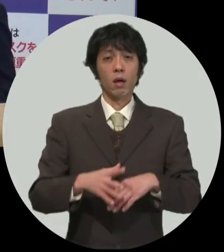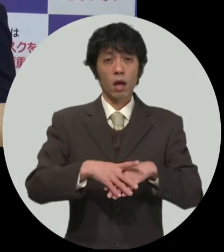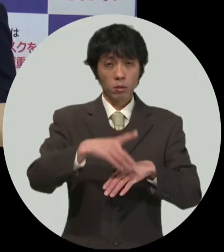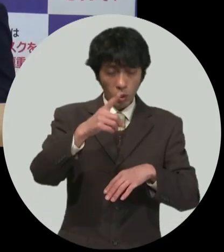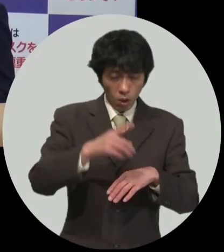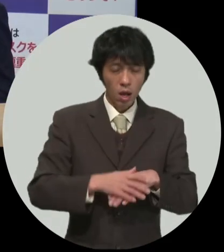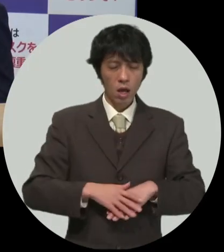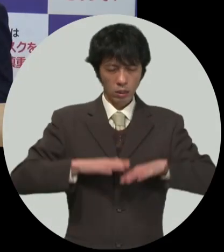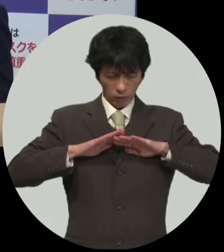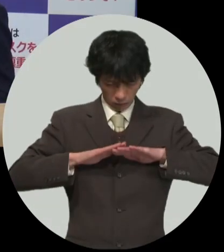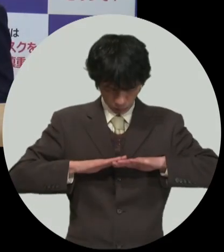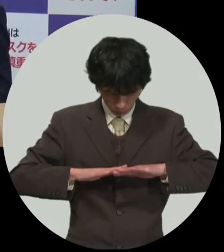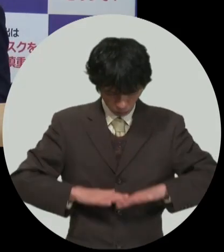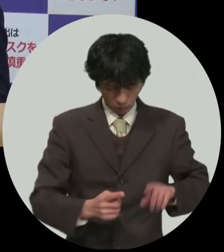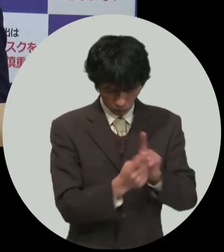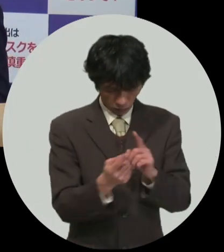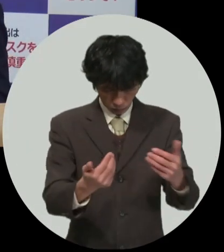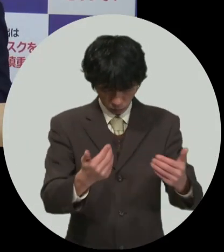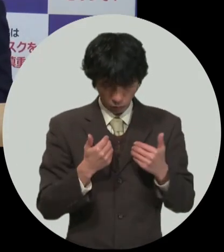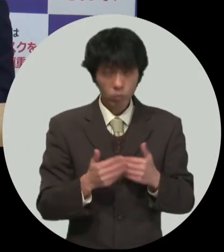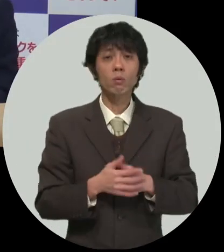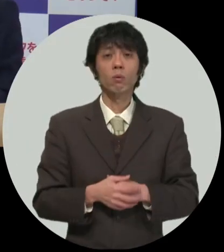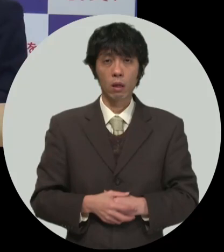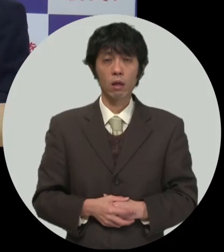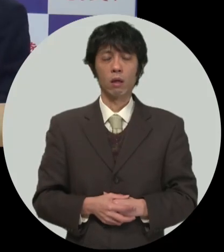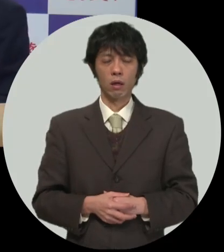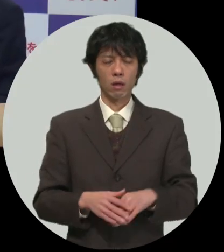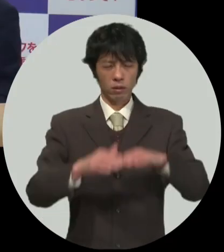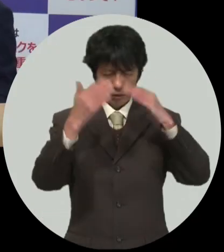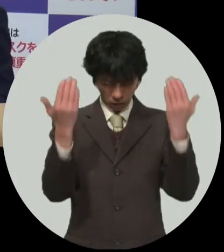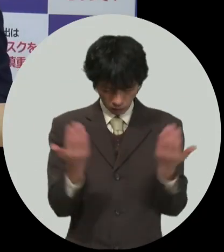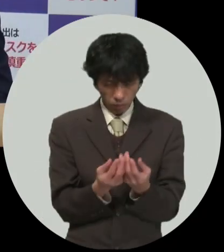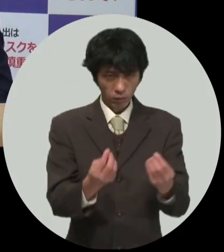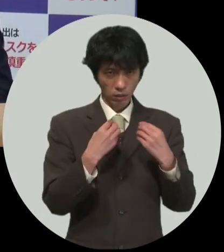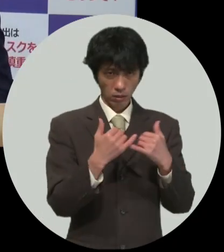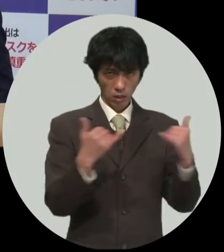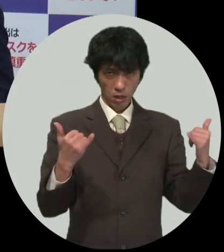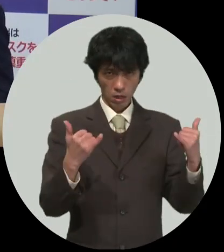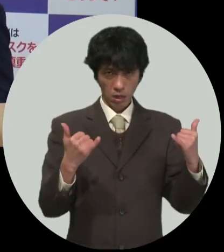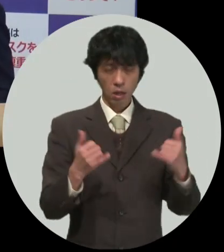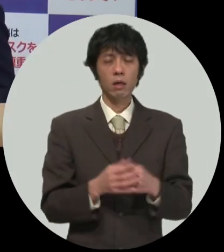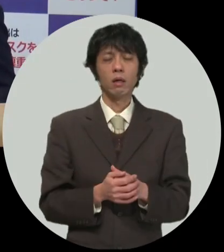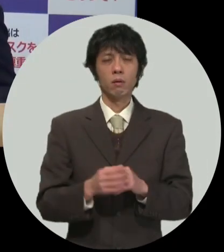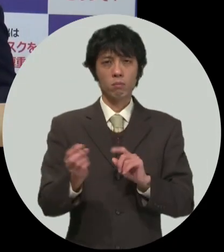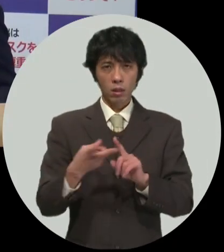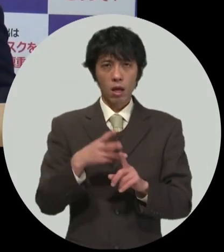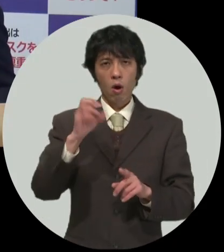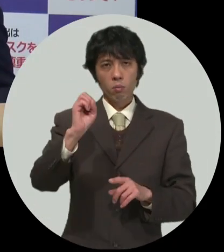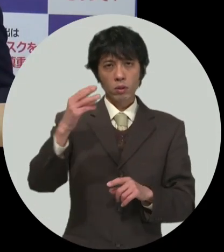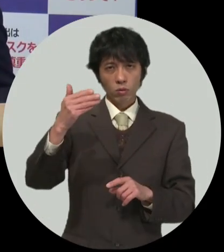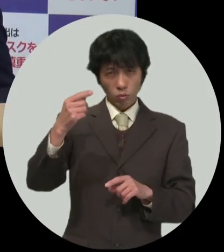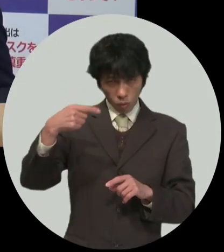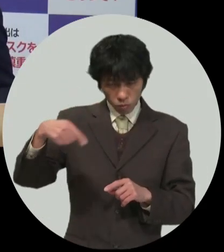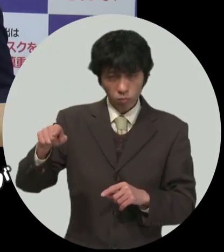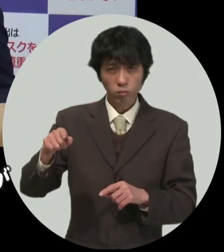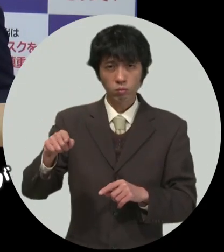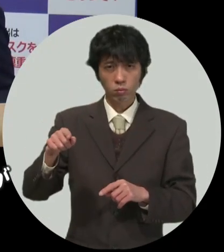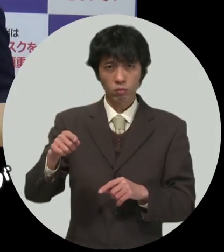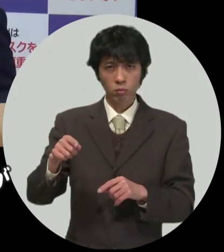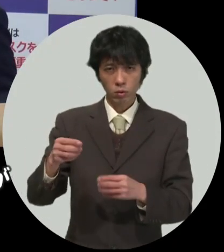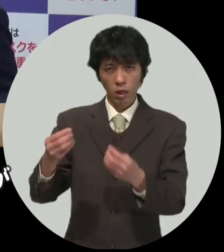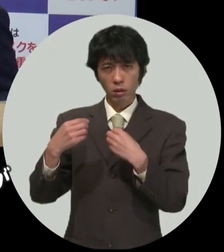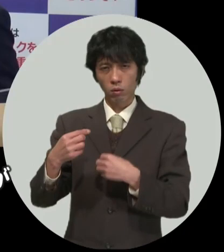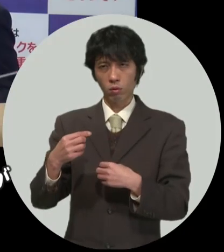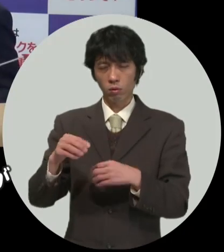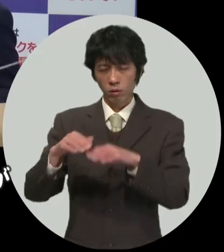で、全感染者、それから一部オミクロン株感染者も全員